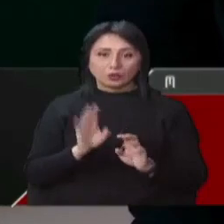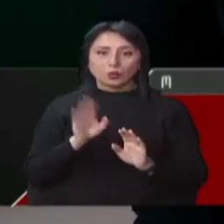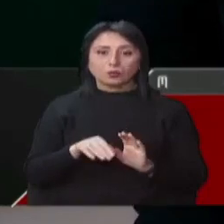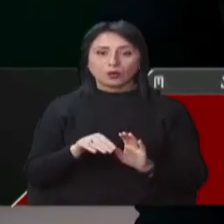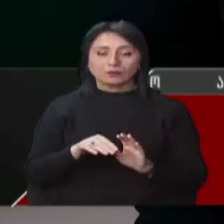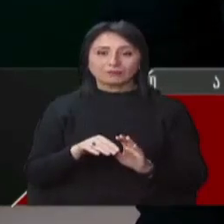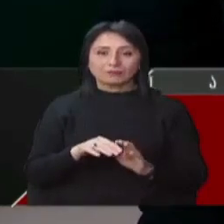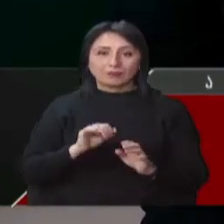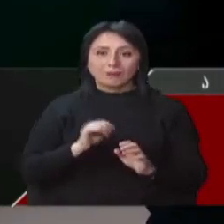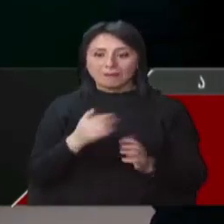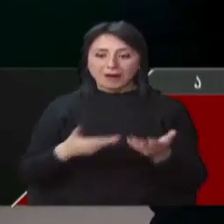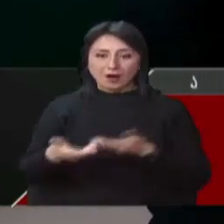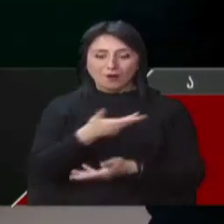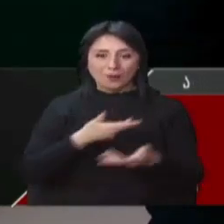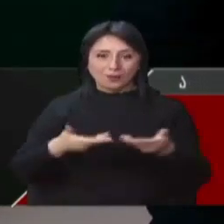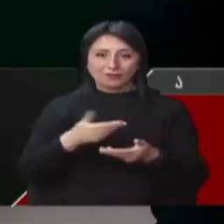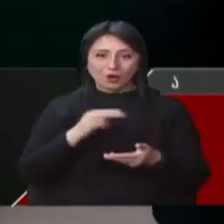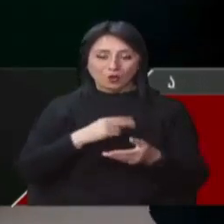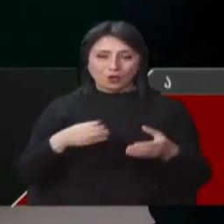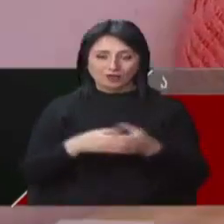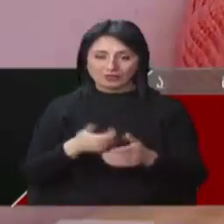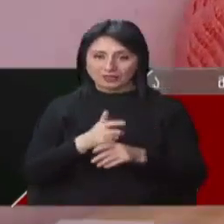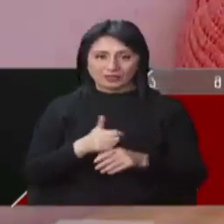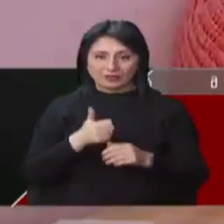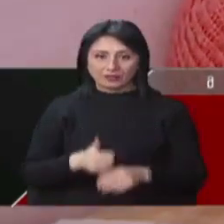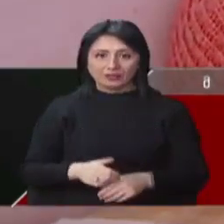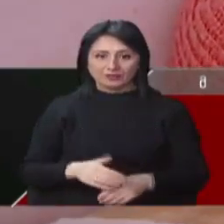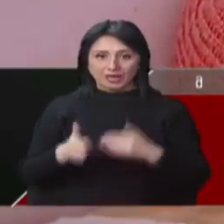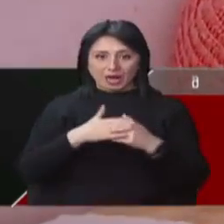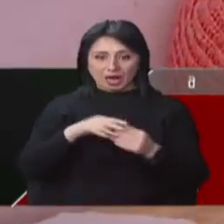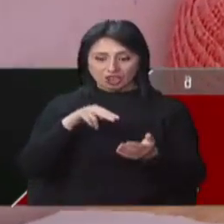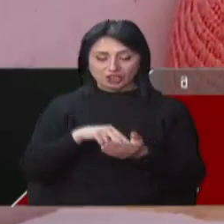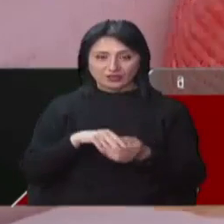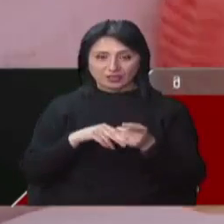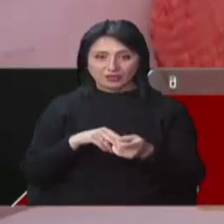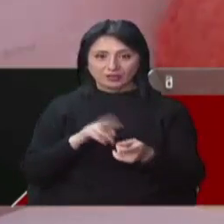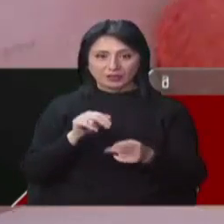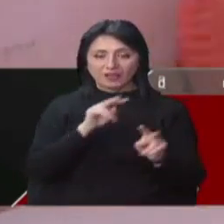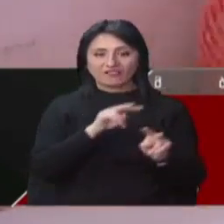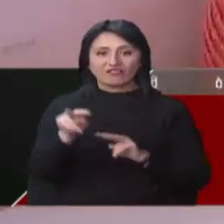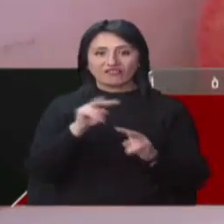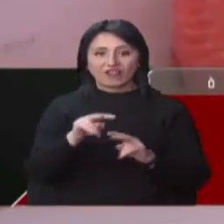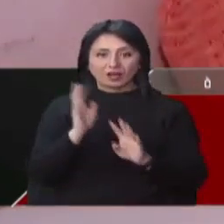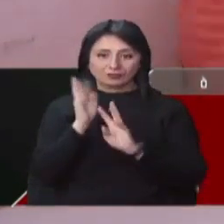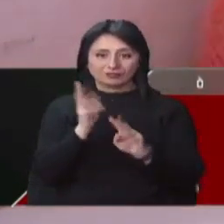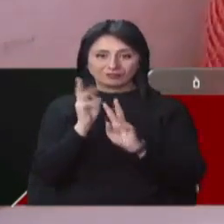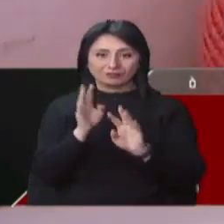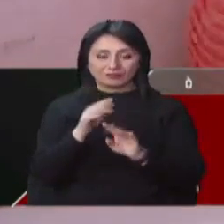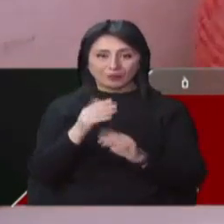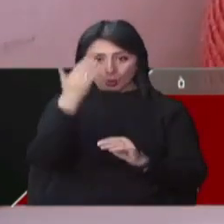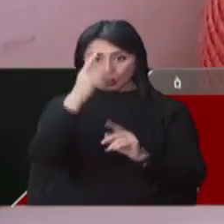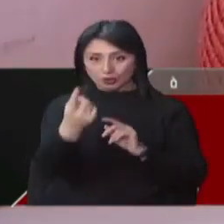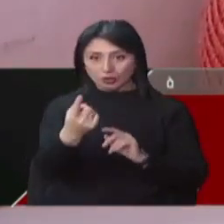უფრო მეგობრული კოლექტივი არ ძალიან კარში ვგავარ და ვაკონტროლებ ნაკაც. უცხო